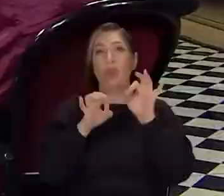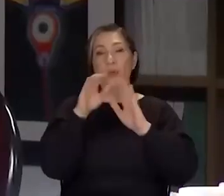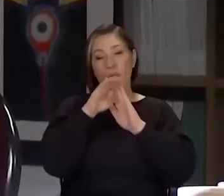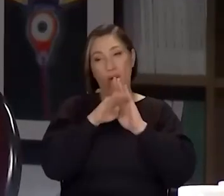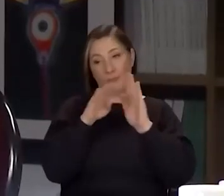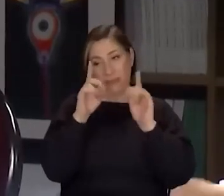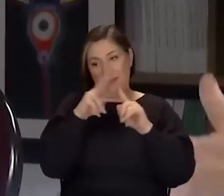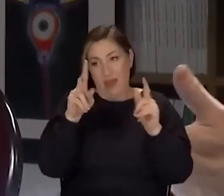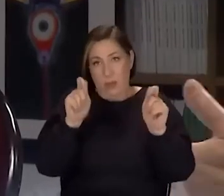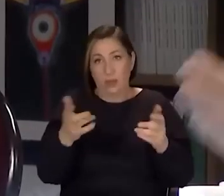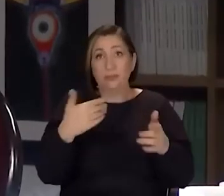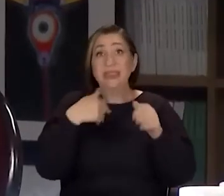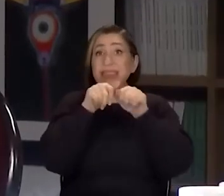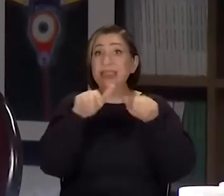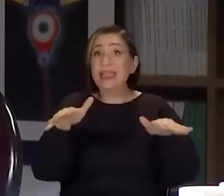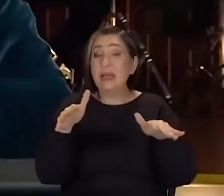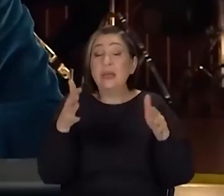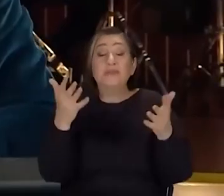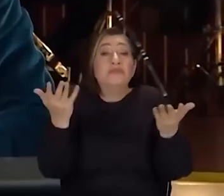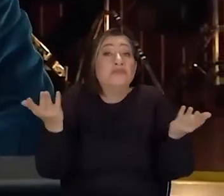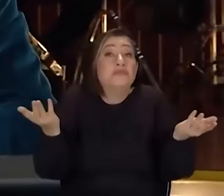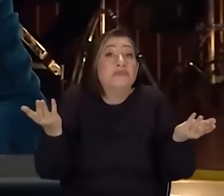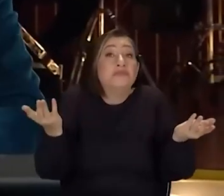programlar yapıyoruz. Çünkü biz yayındayken